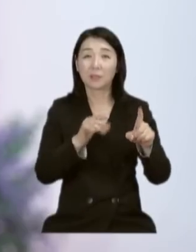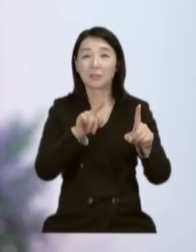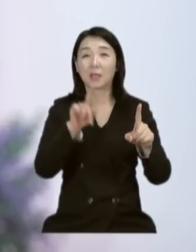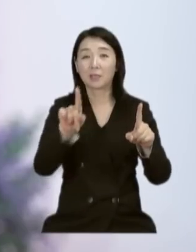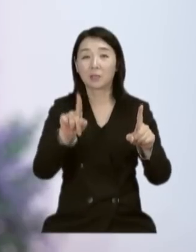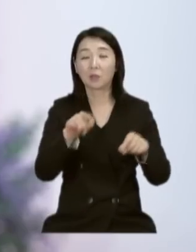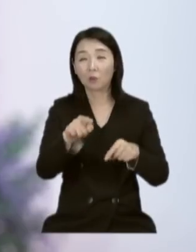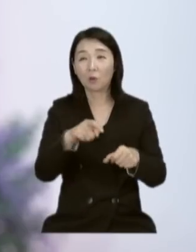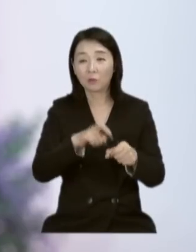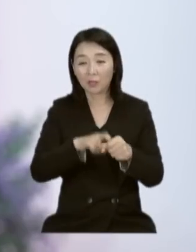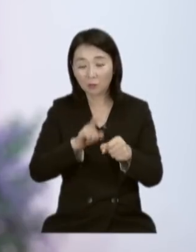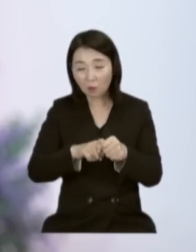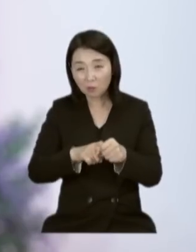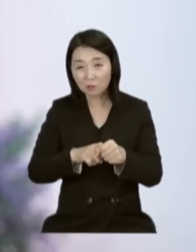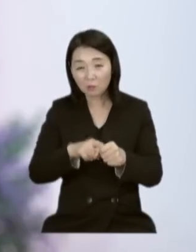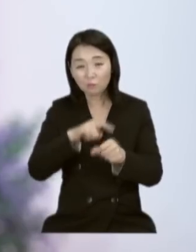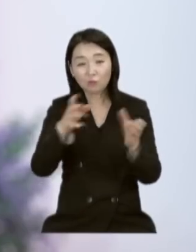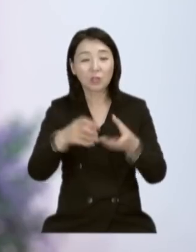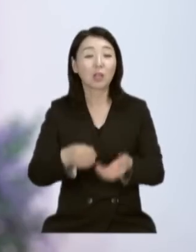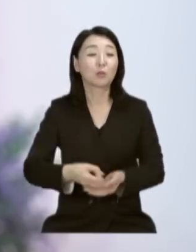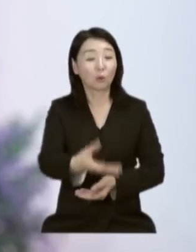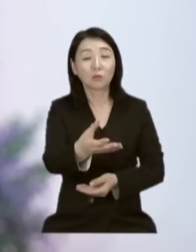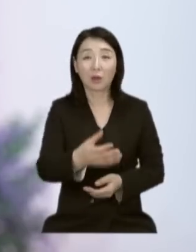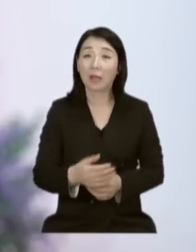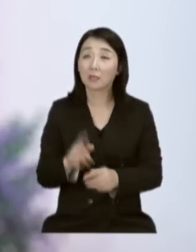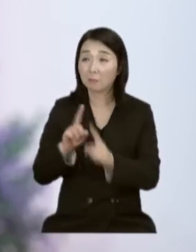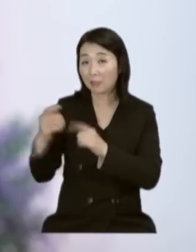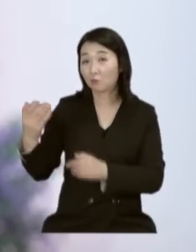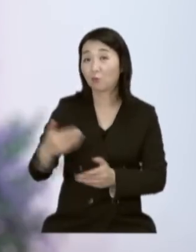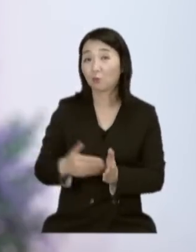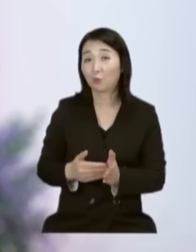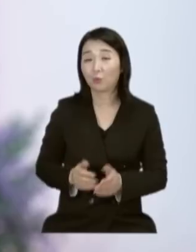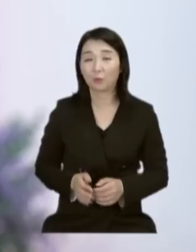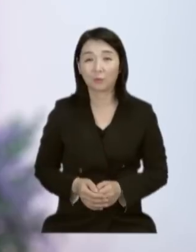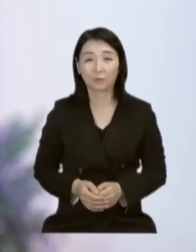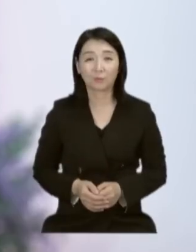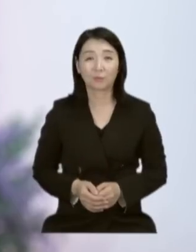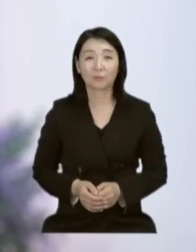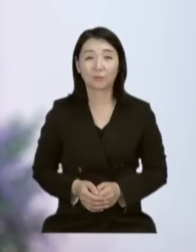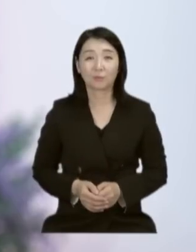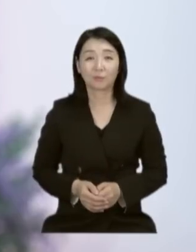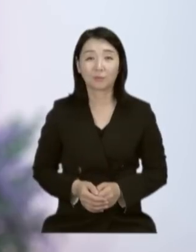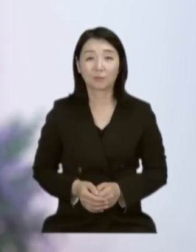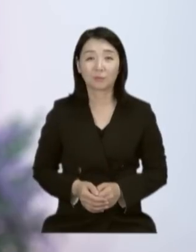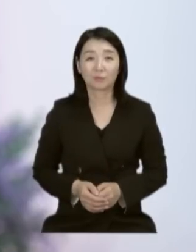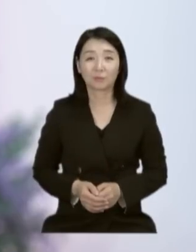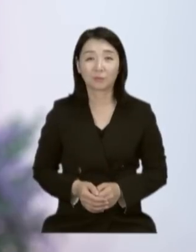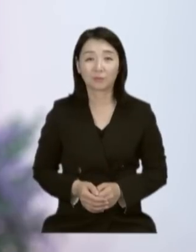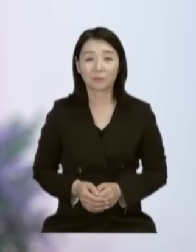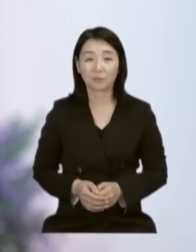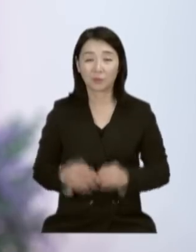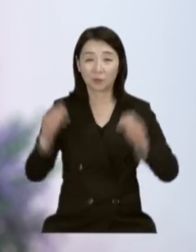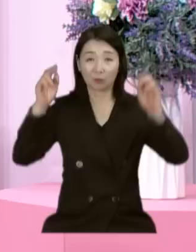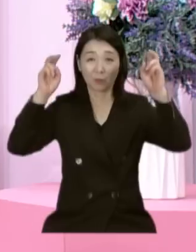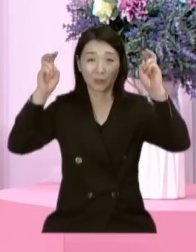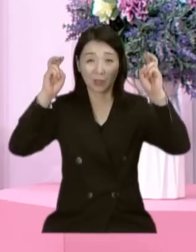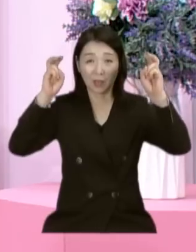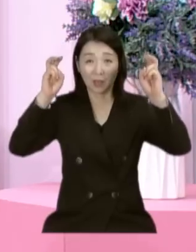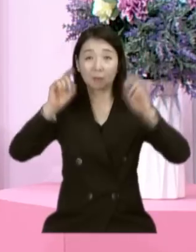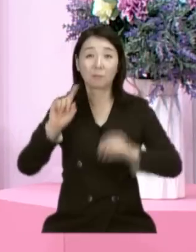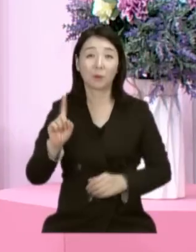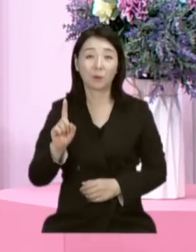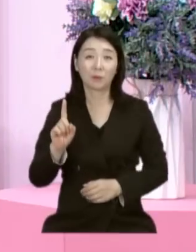너는 내 떡을 물 위에 던져라 그 말씀을 주시더라고요. 예. 그래서 저희 그